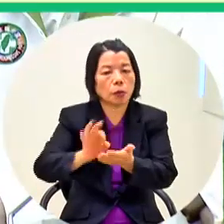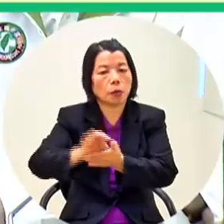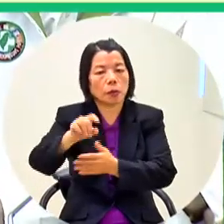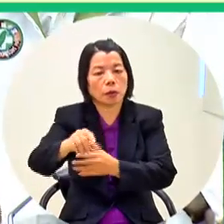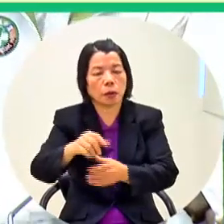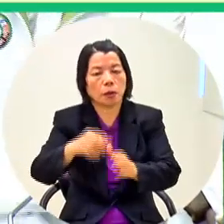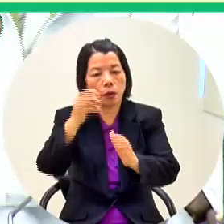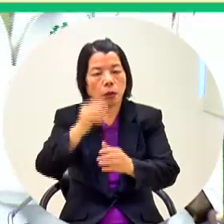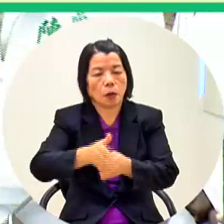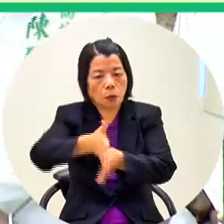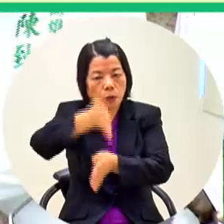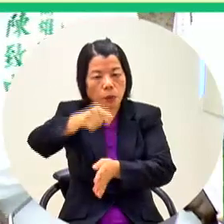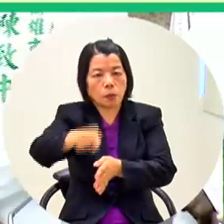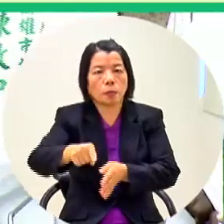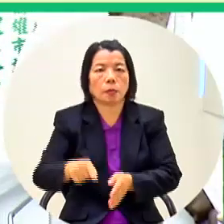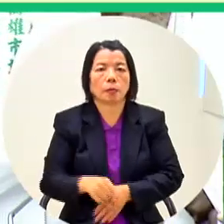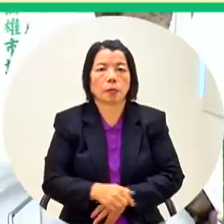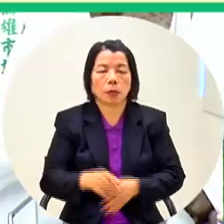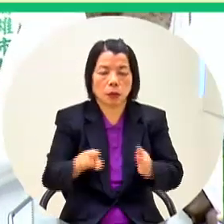民间防疫人员